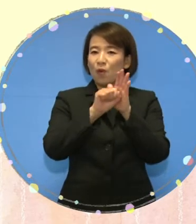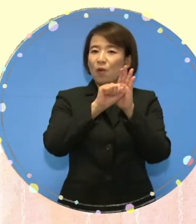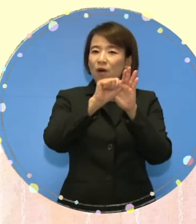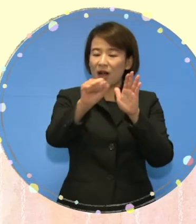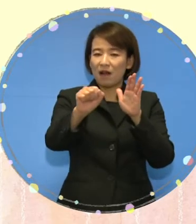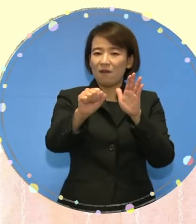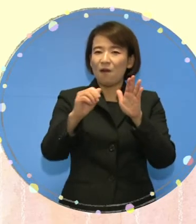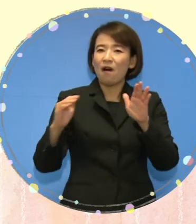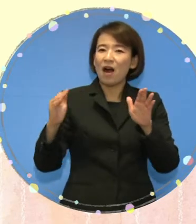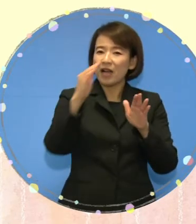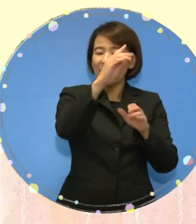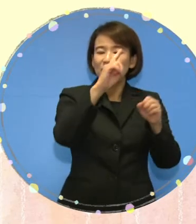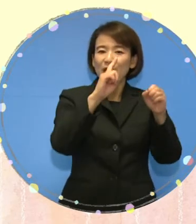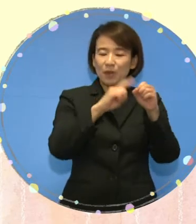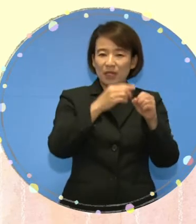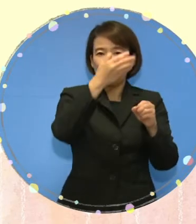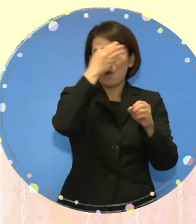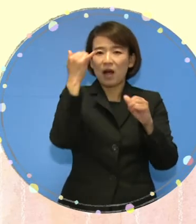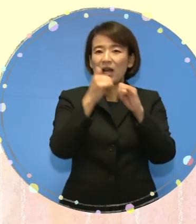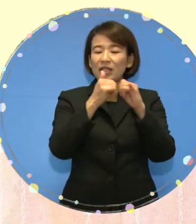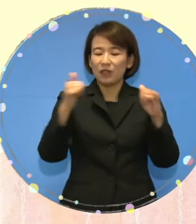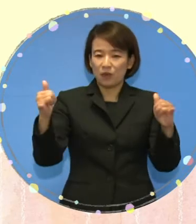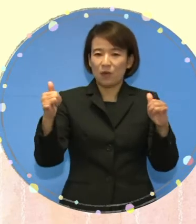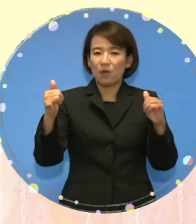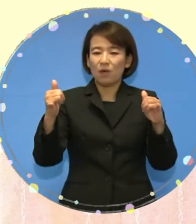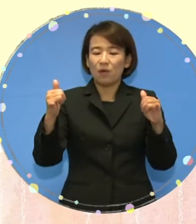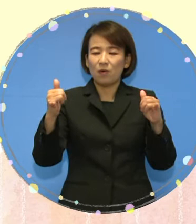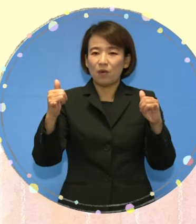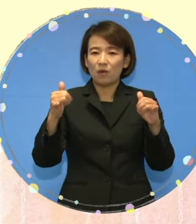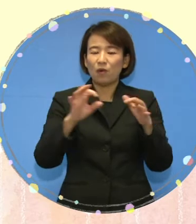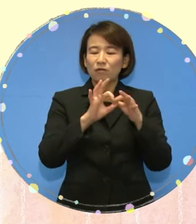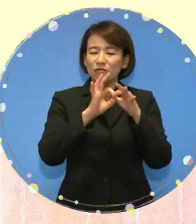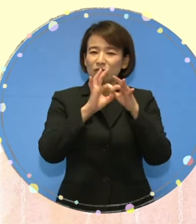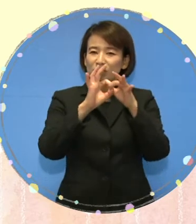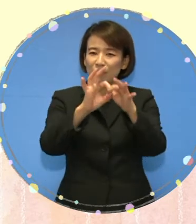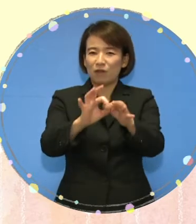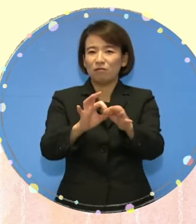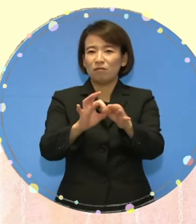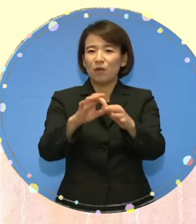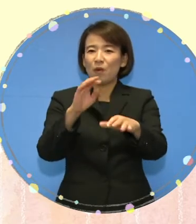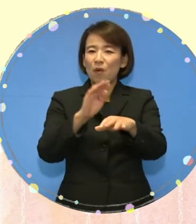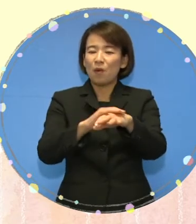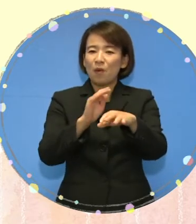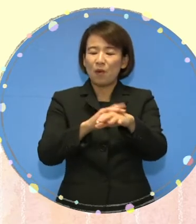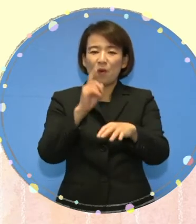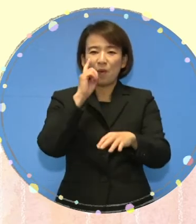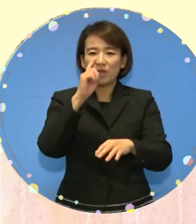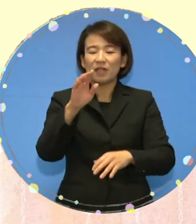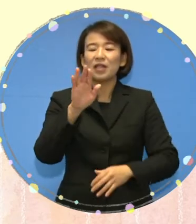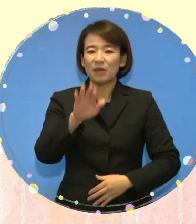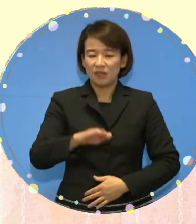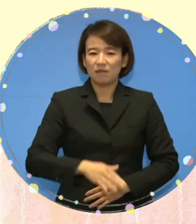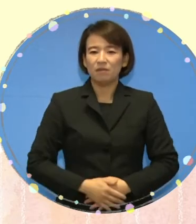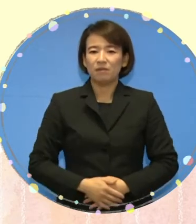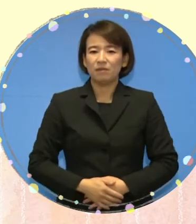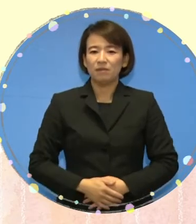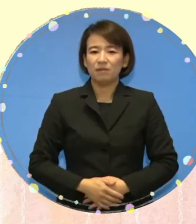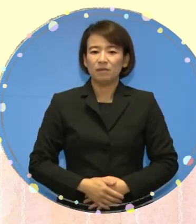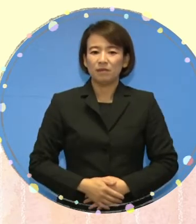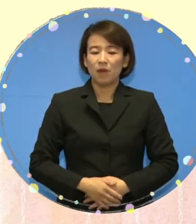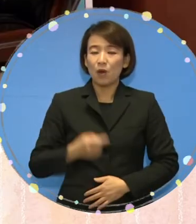効果を可視化することにより若い世代の主体的かつ継続的な健康づくりを推進致し